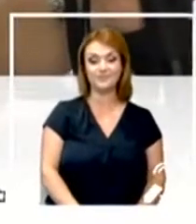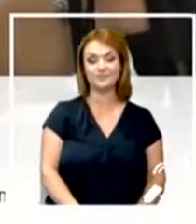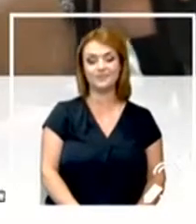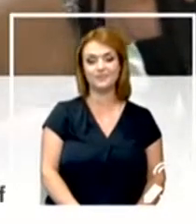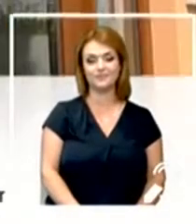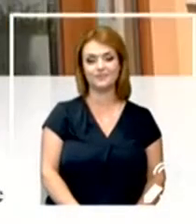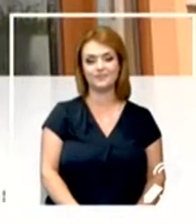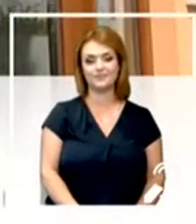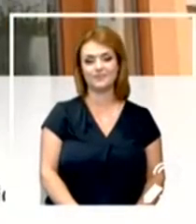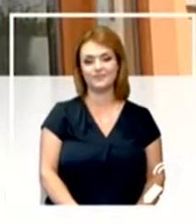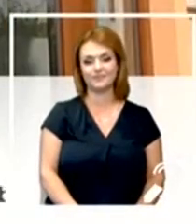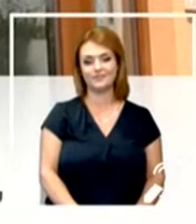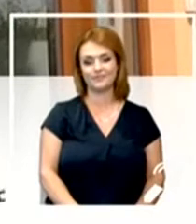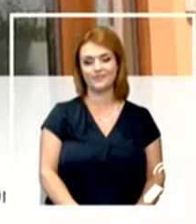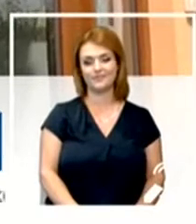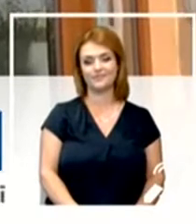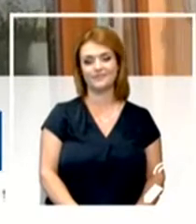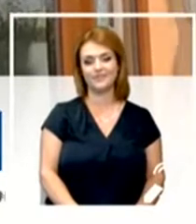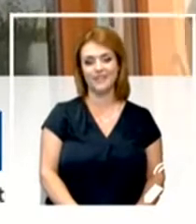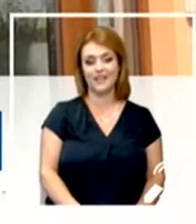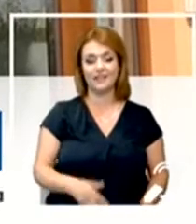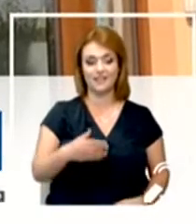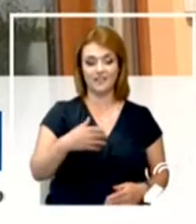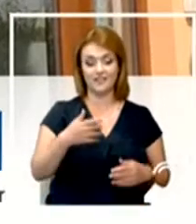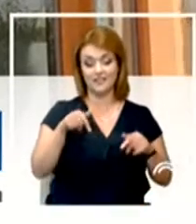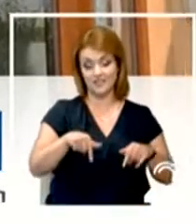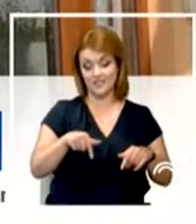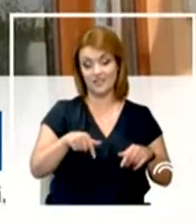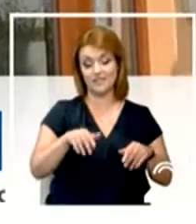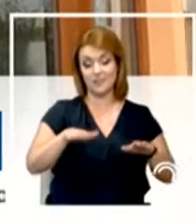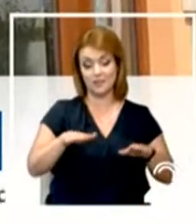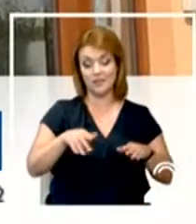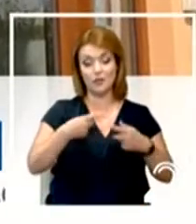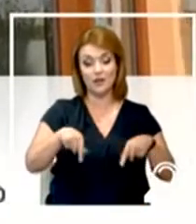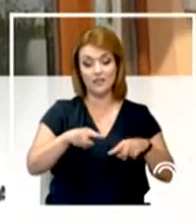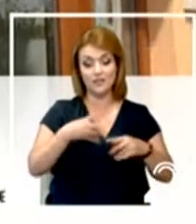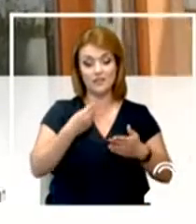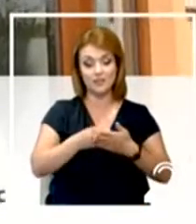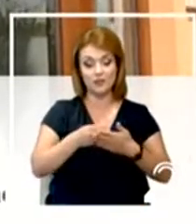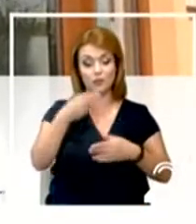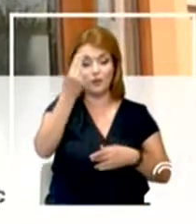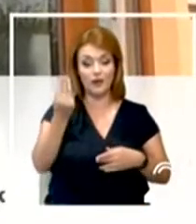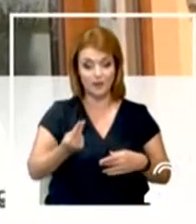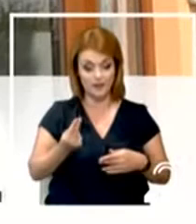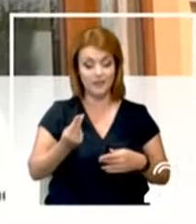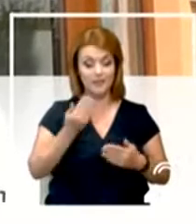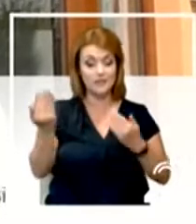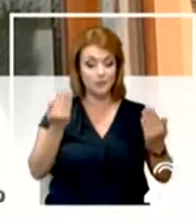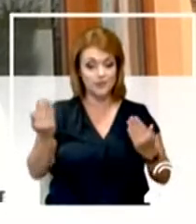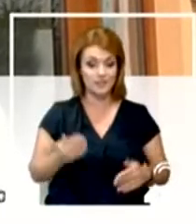emoții. Arăt emoțiile umane fără să folosesc elemente